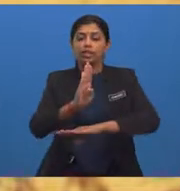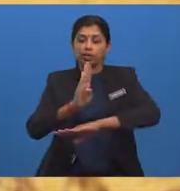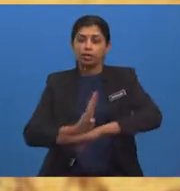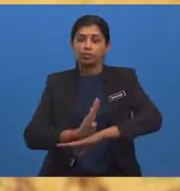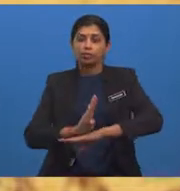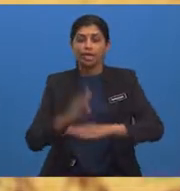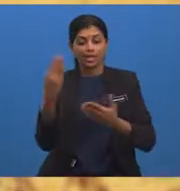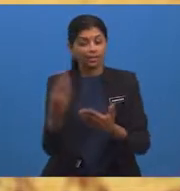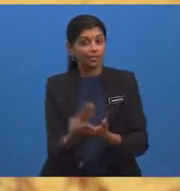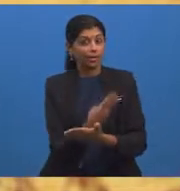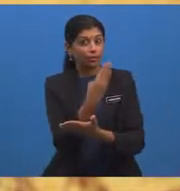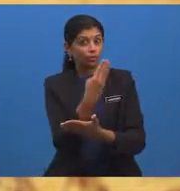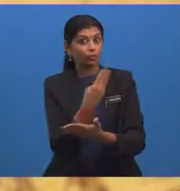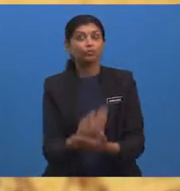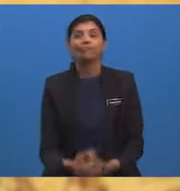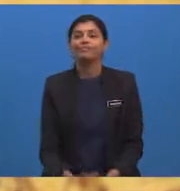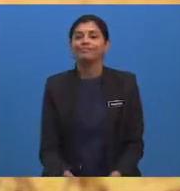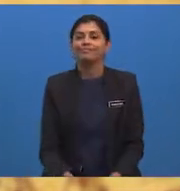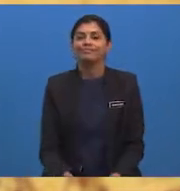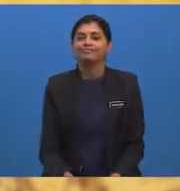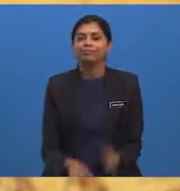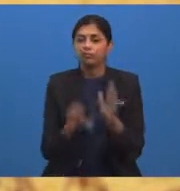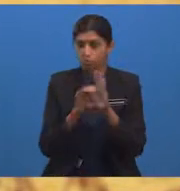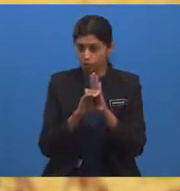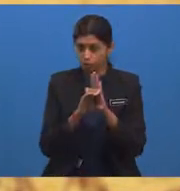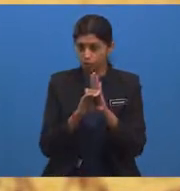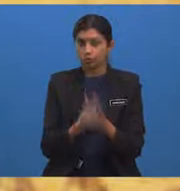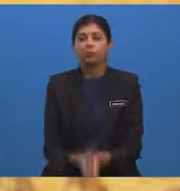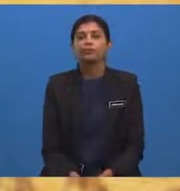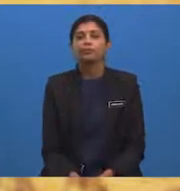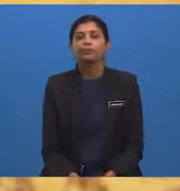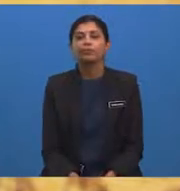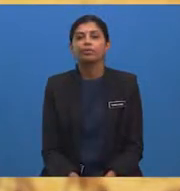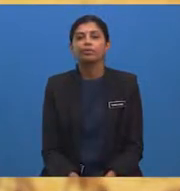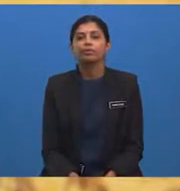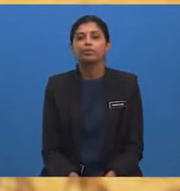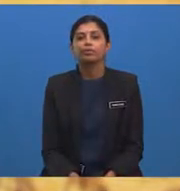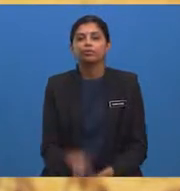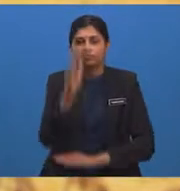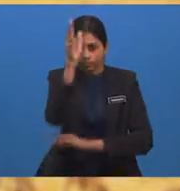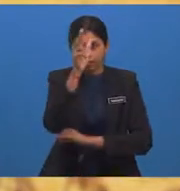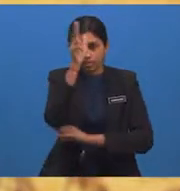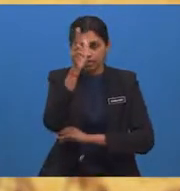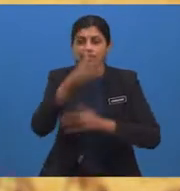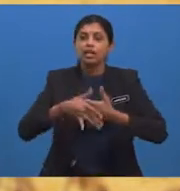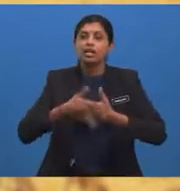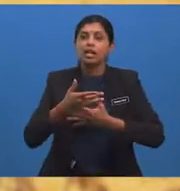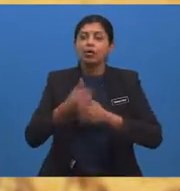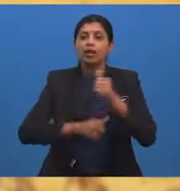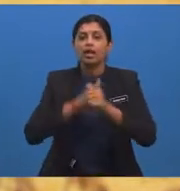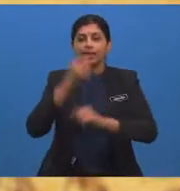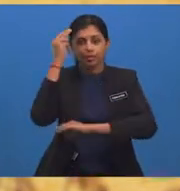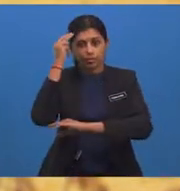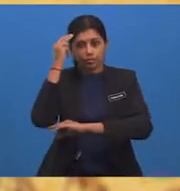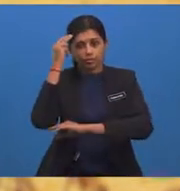agama dalam sistem pentadbiran. Sebagai contohnya, kerajaan awal Alam Melayu menggunakan